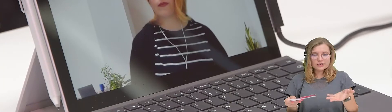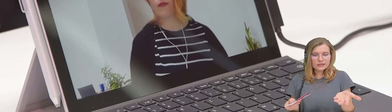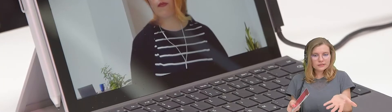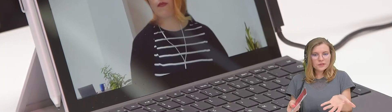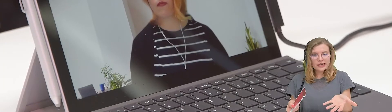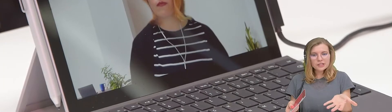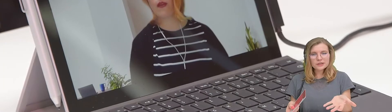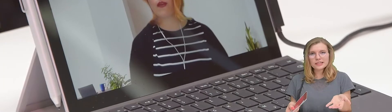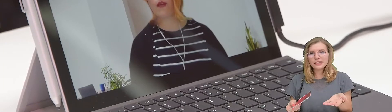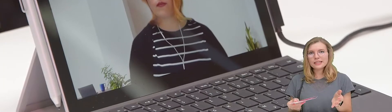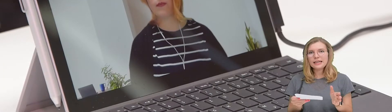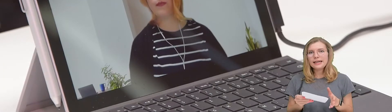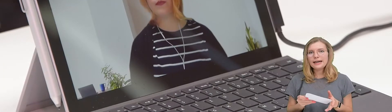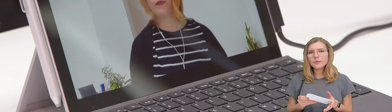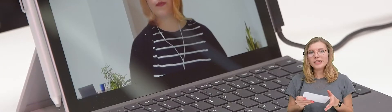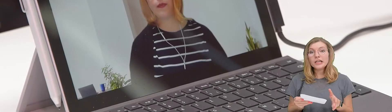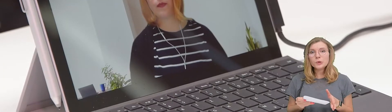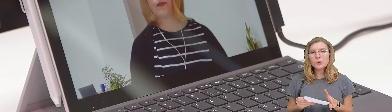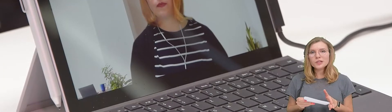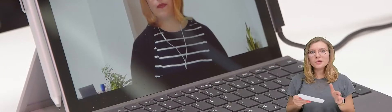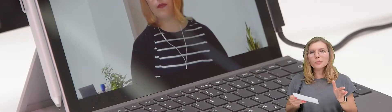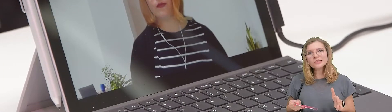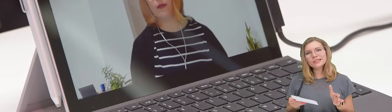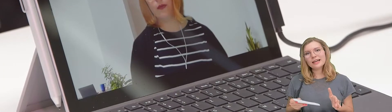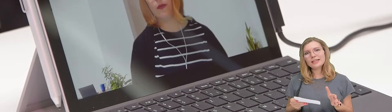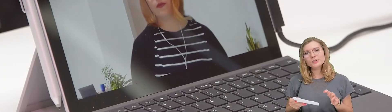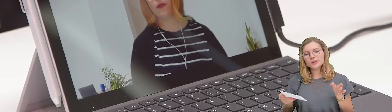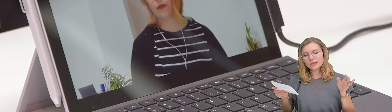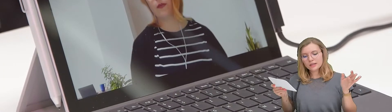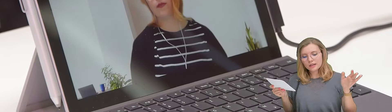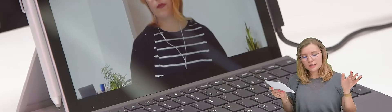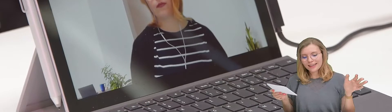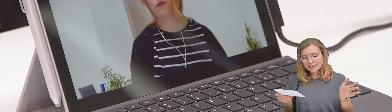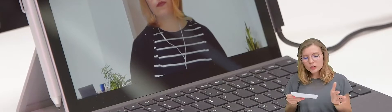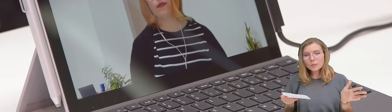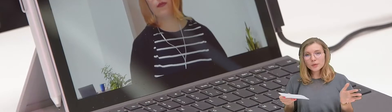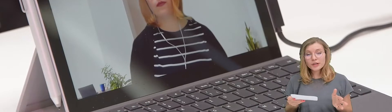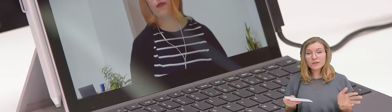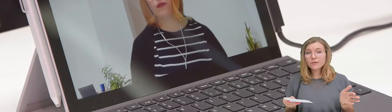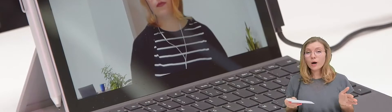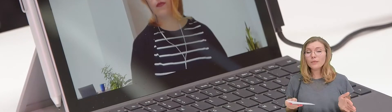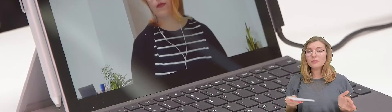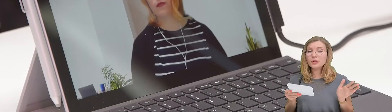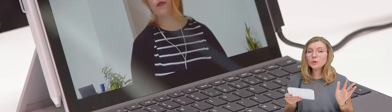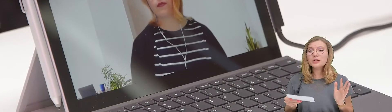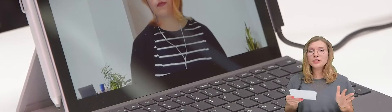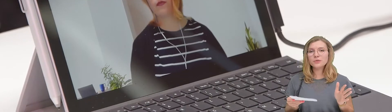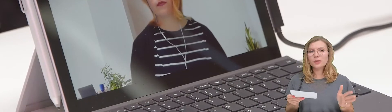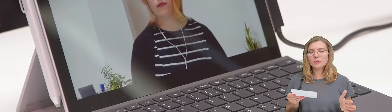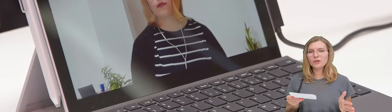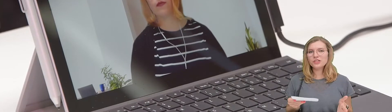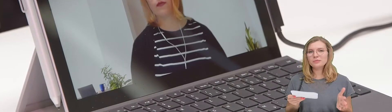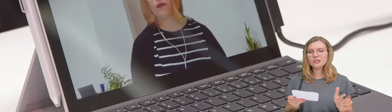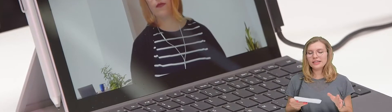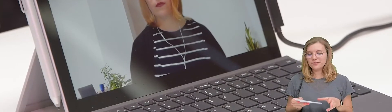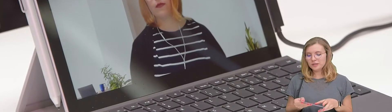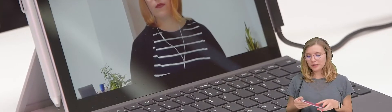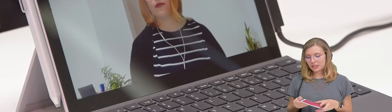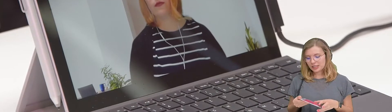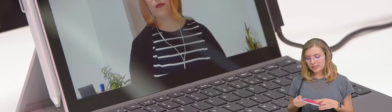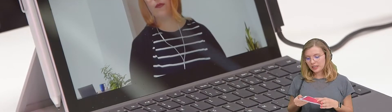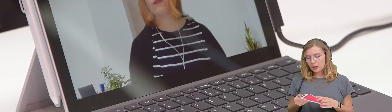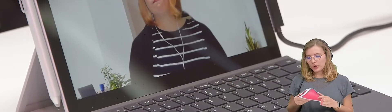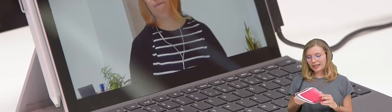das ist wie Inga schon gesagt hat, die Kinder und Jugendlichen müssen dann also in ganz komprimierter Form, nämlich nur mit Hilfe von Emojis, müssen einen